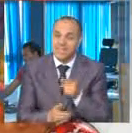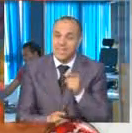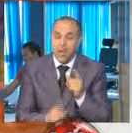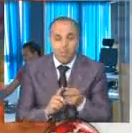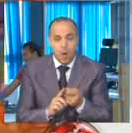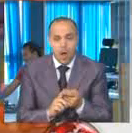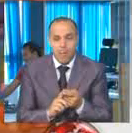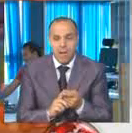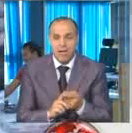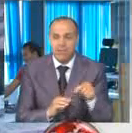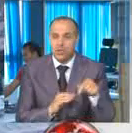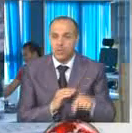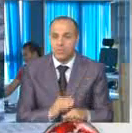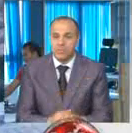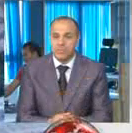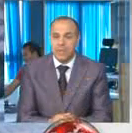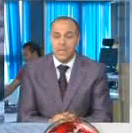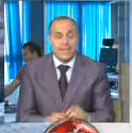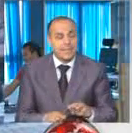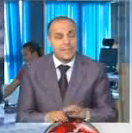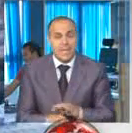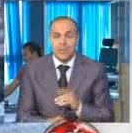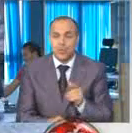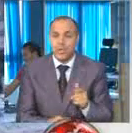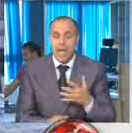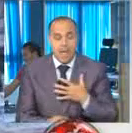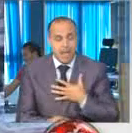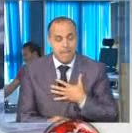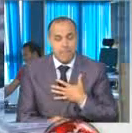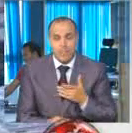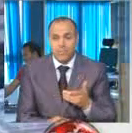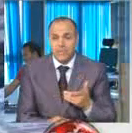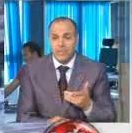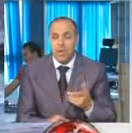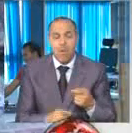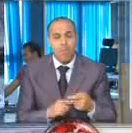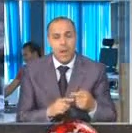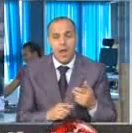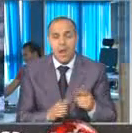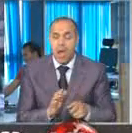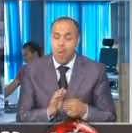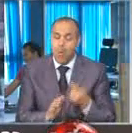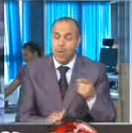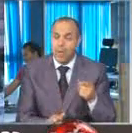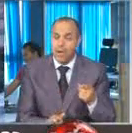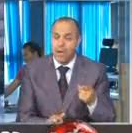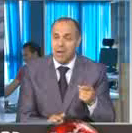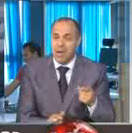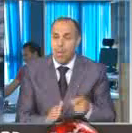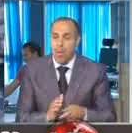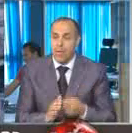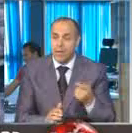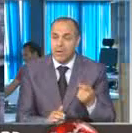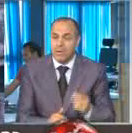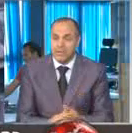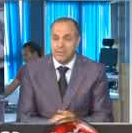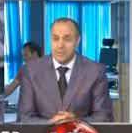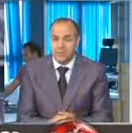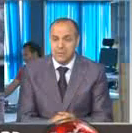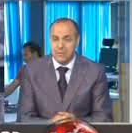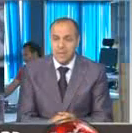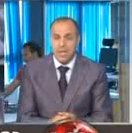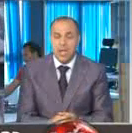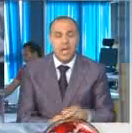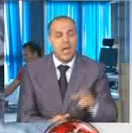هامة برمادة. البلاد تحس محتاجة شوي للشيء هذا بحكم أول مرة يصير فيها